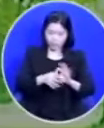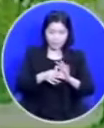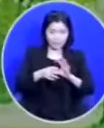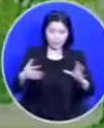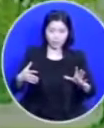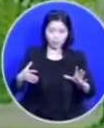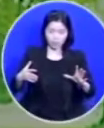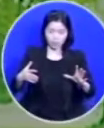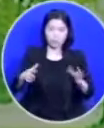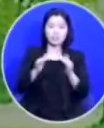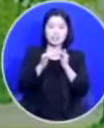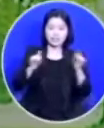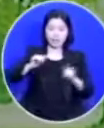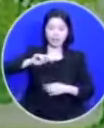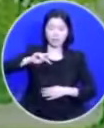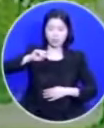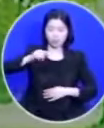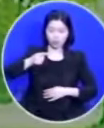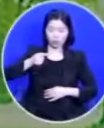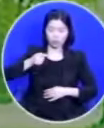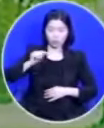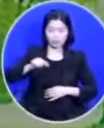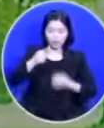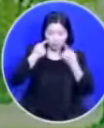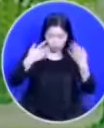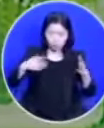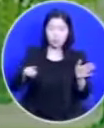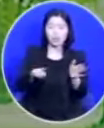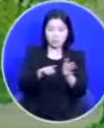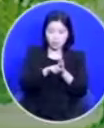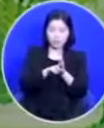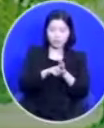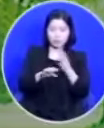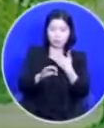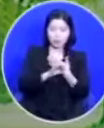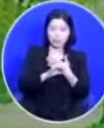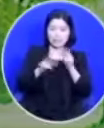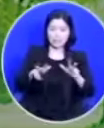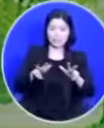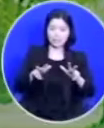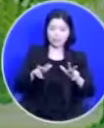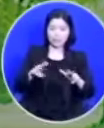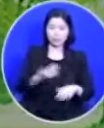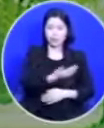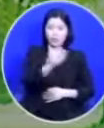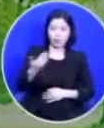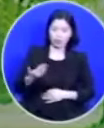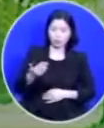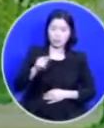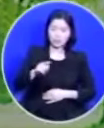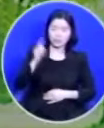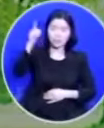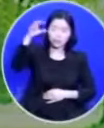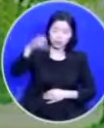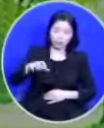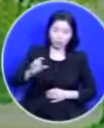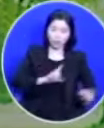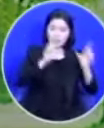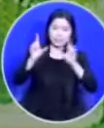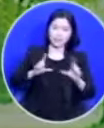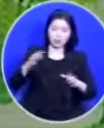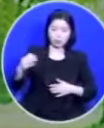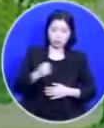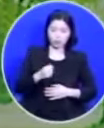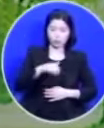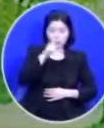그런 사람 이라고 분명히 여러분이 믿으신다면 지금 현재 여러분은 그 천국의 삶을 누리고